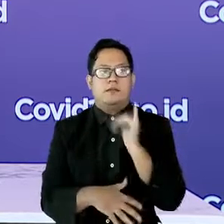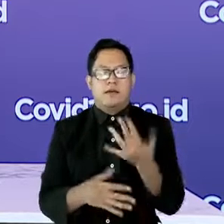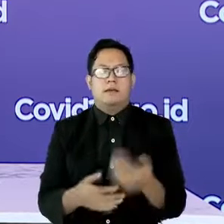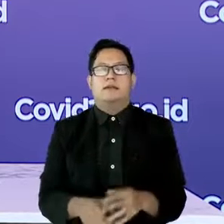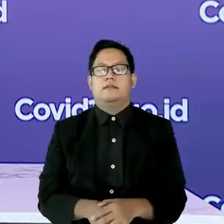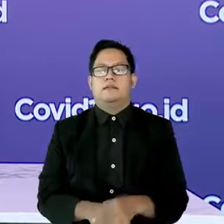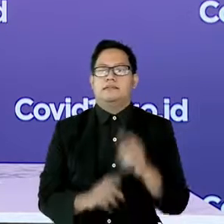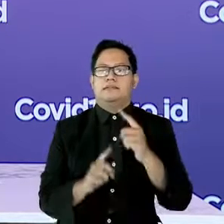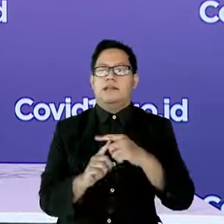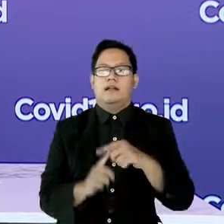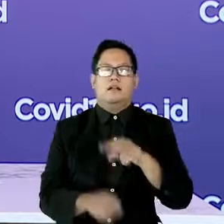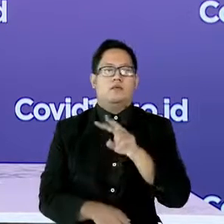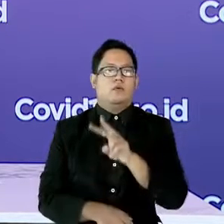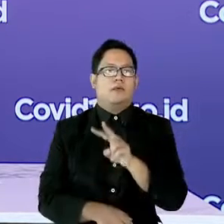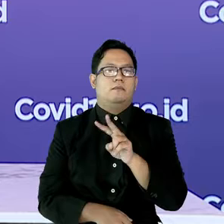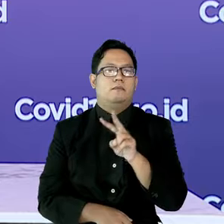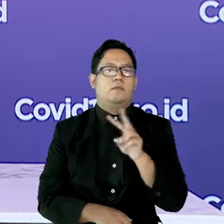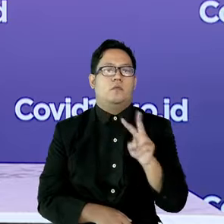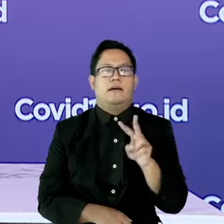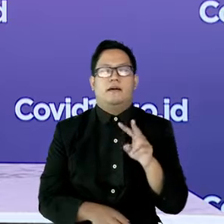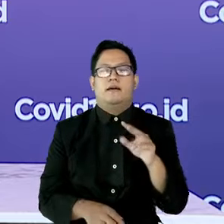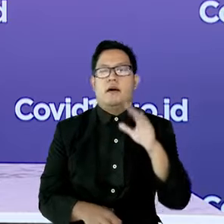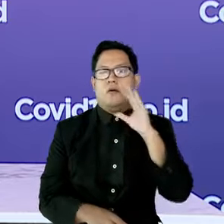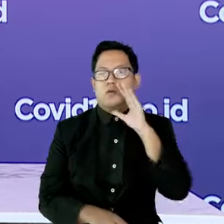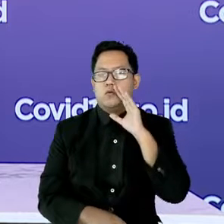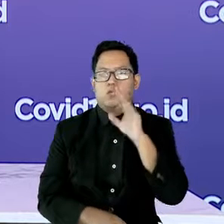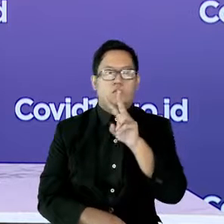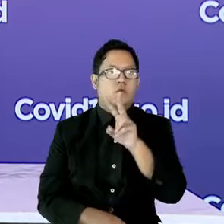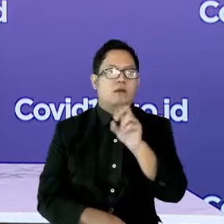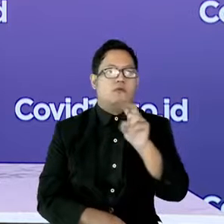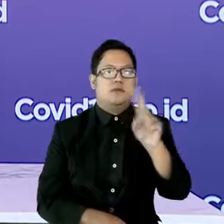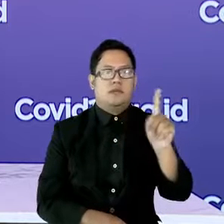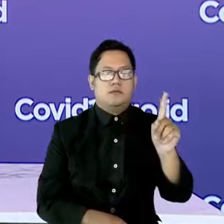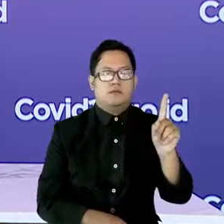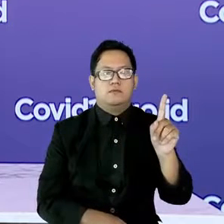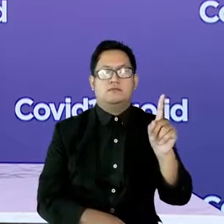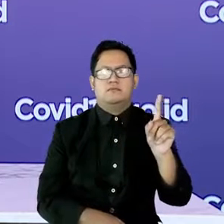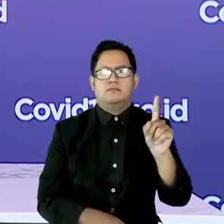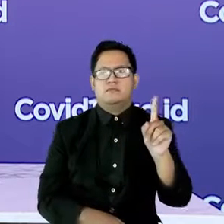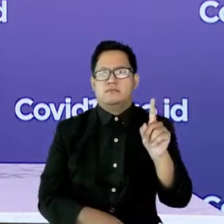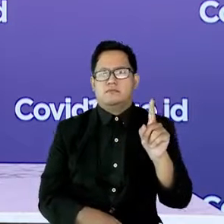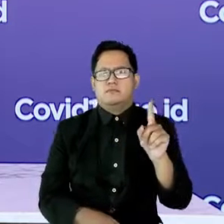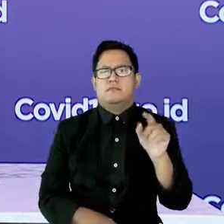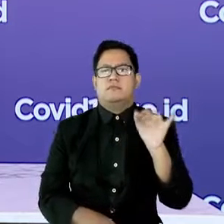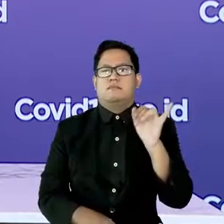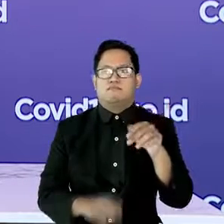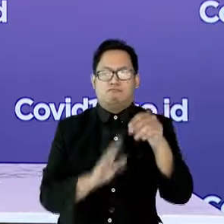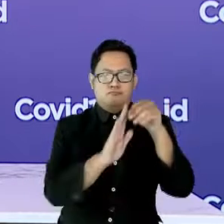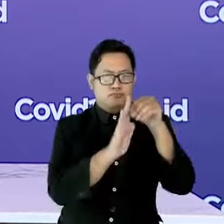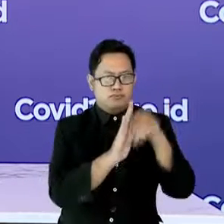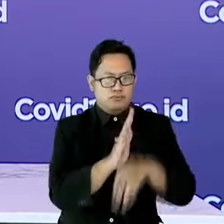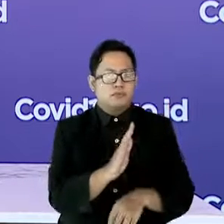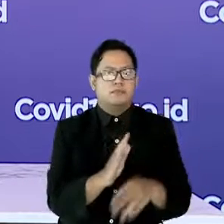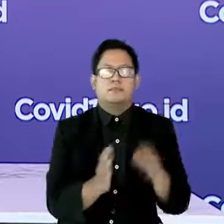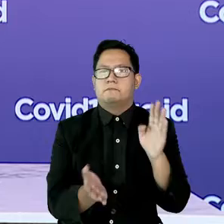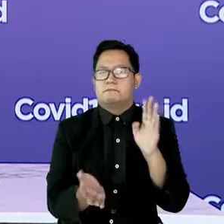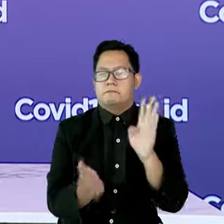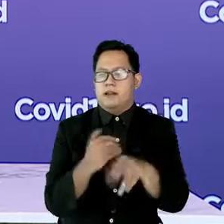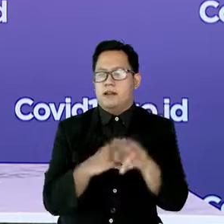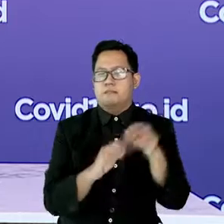per tanggal 22 Agustus 2021 kembali Mengalami penurunan yaitu dari yang